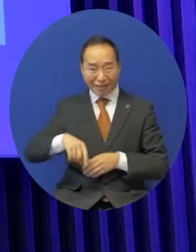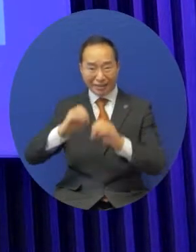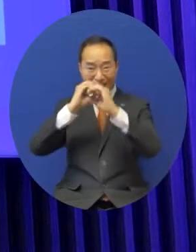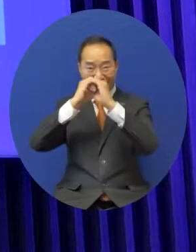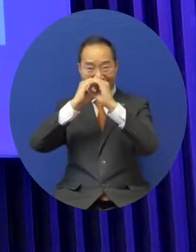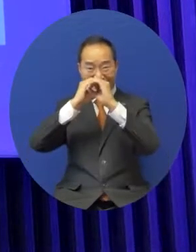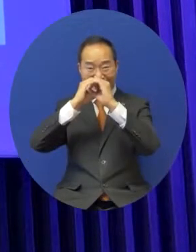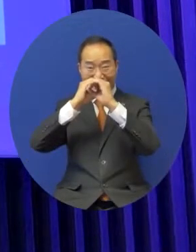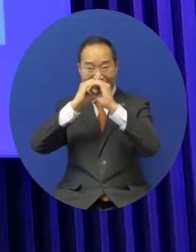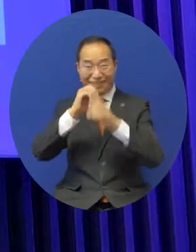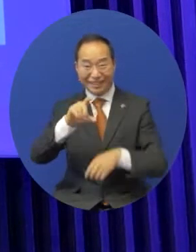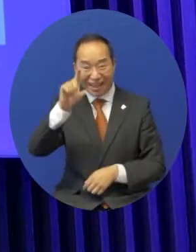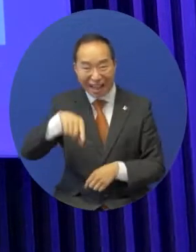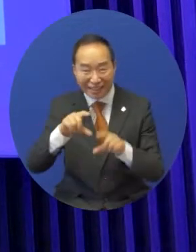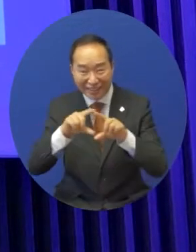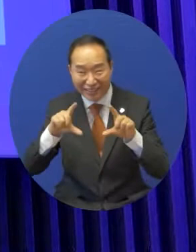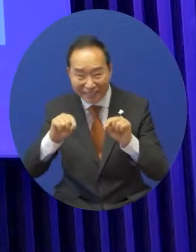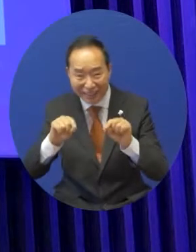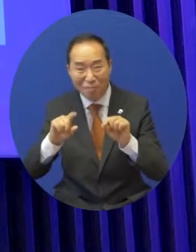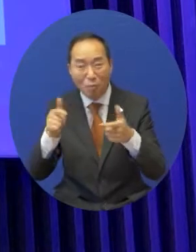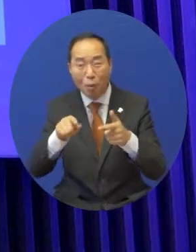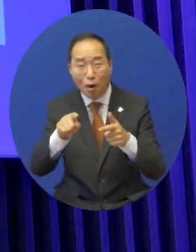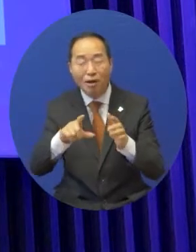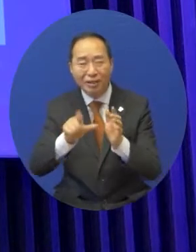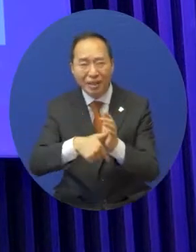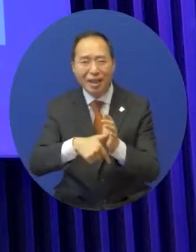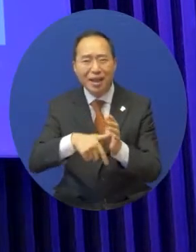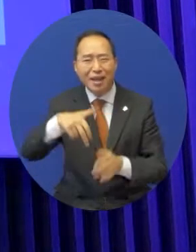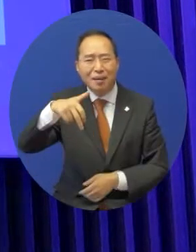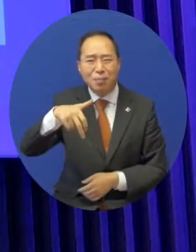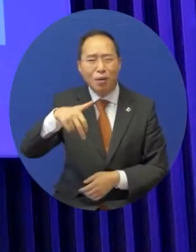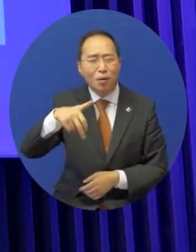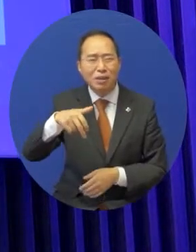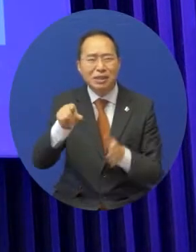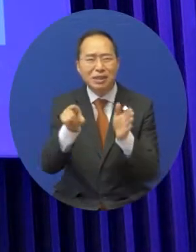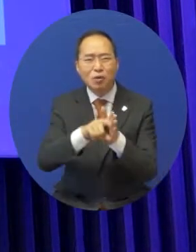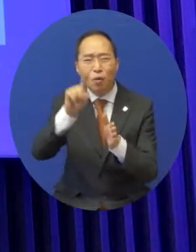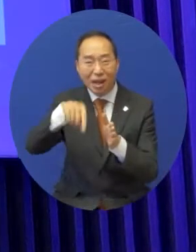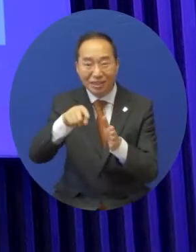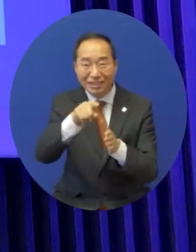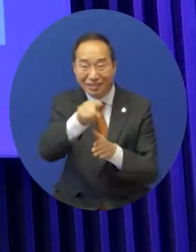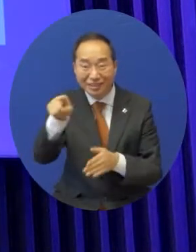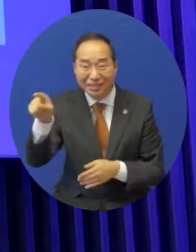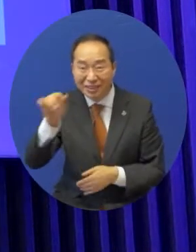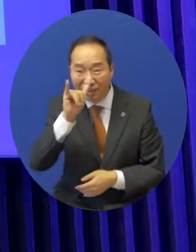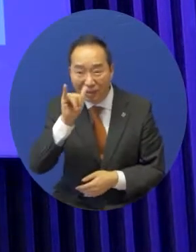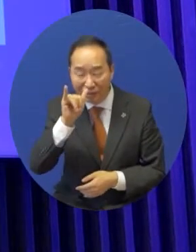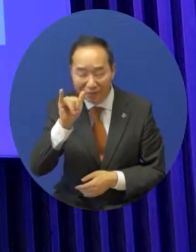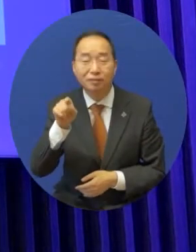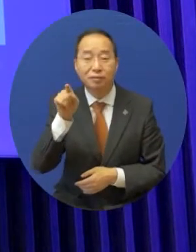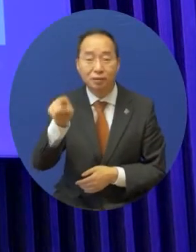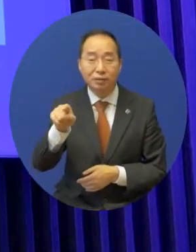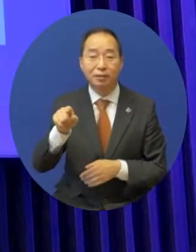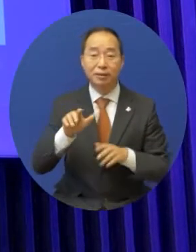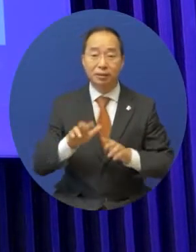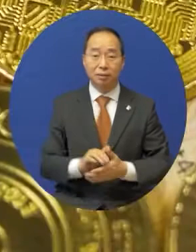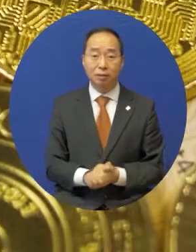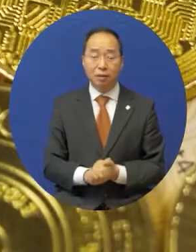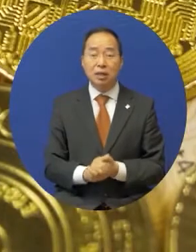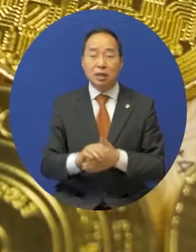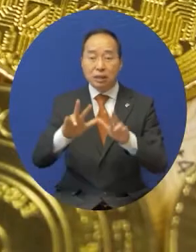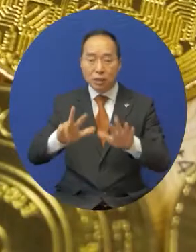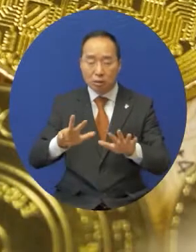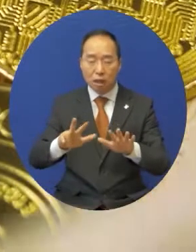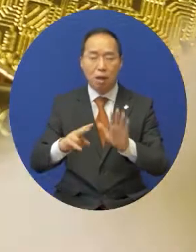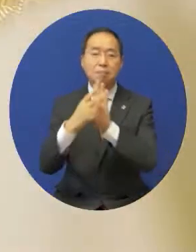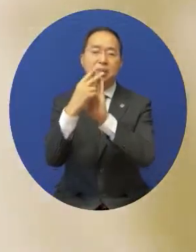말하는 그런 이제 페이먼트에 결제에 많이 쓰는 신용카드가 있잖아요. 그런 것들이